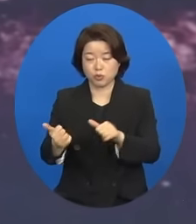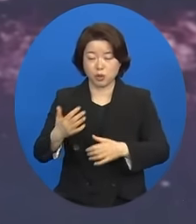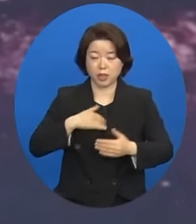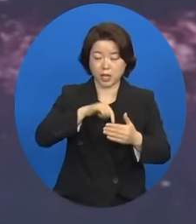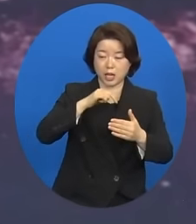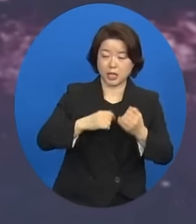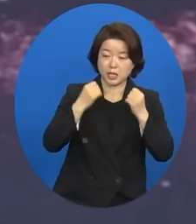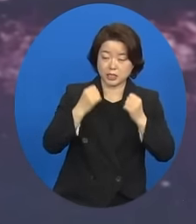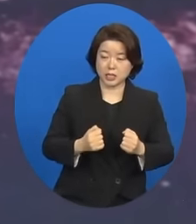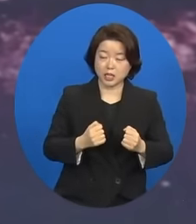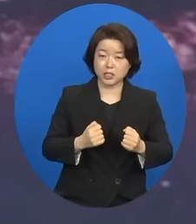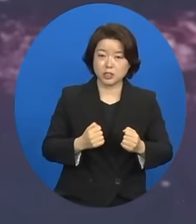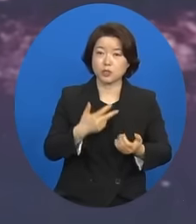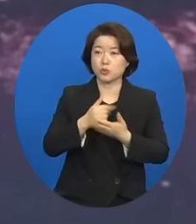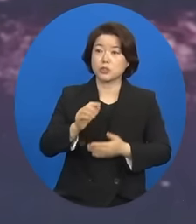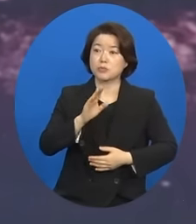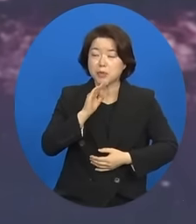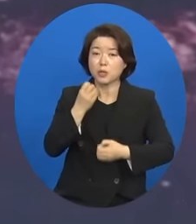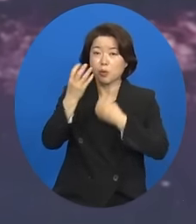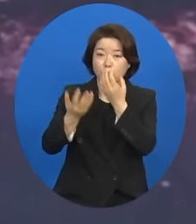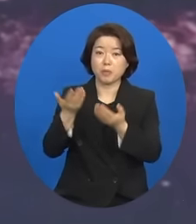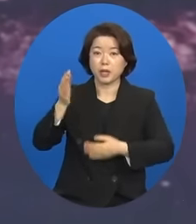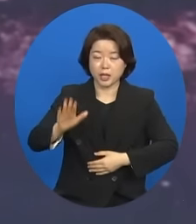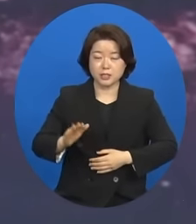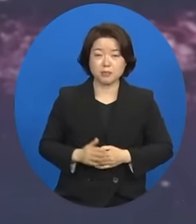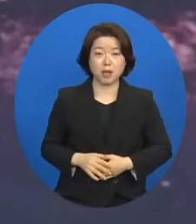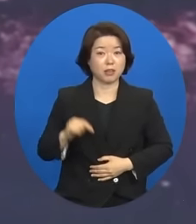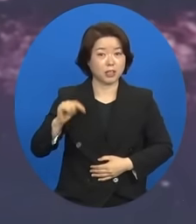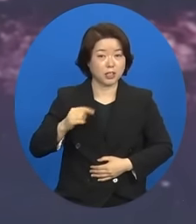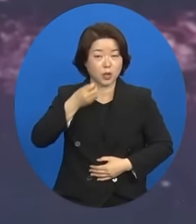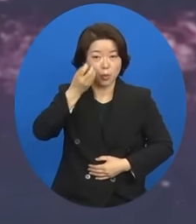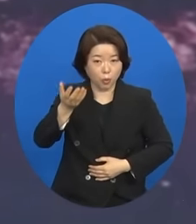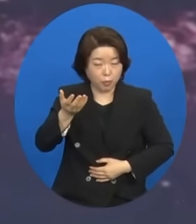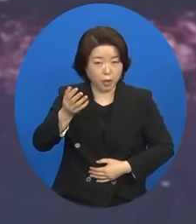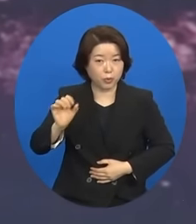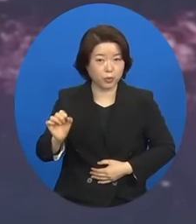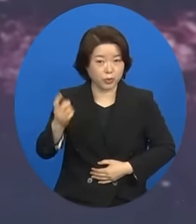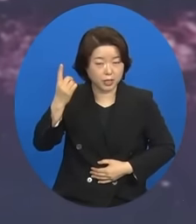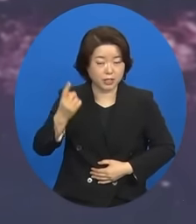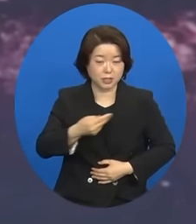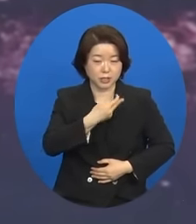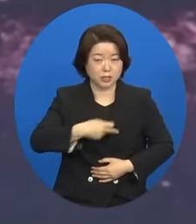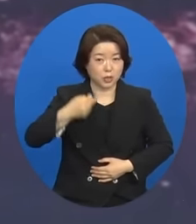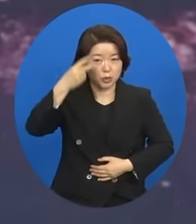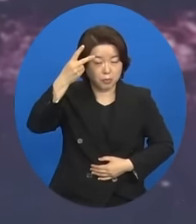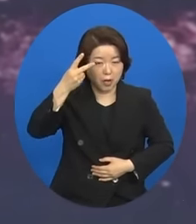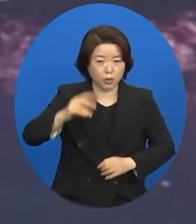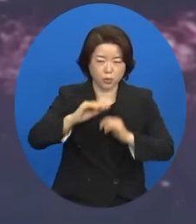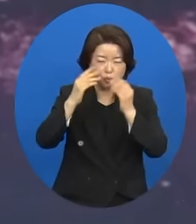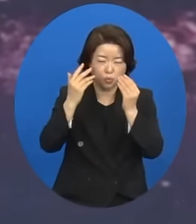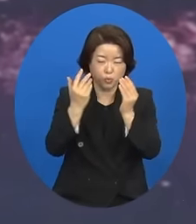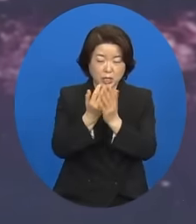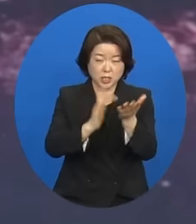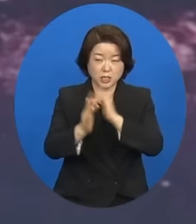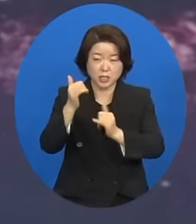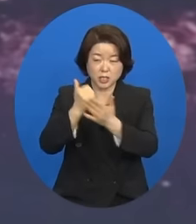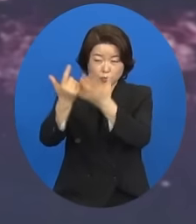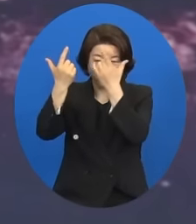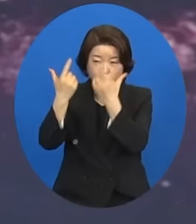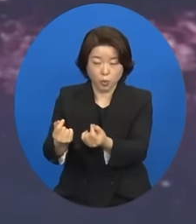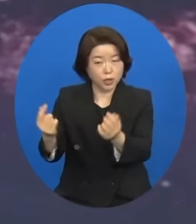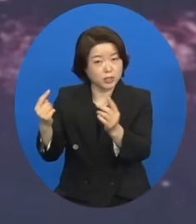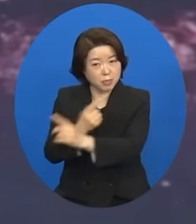고백은 했지만 여러분 그렇다고 해서 사도 바울이 완전히 예수님처럼 바뀌냐 여러분 그렇지